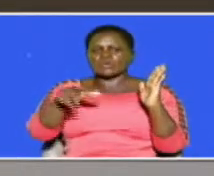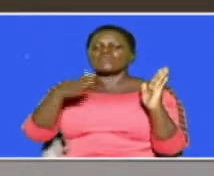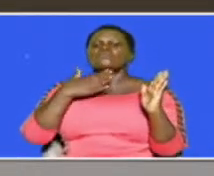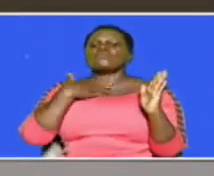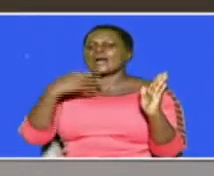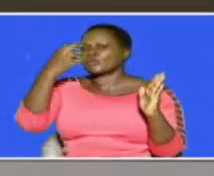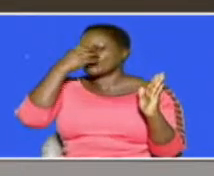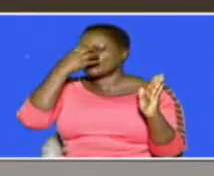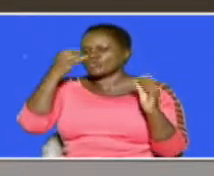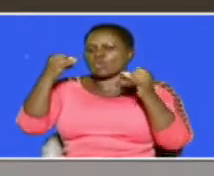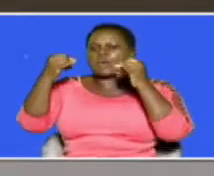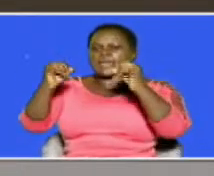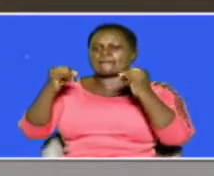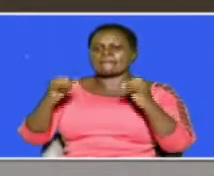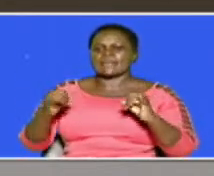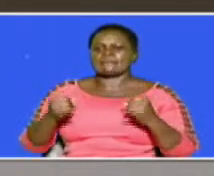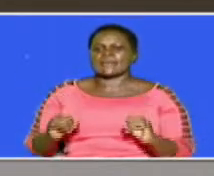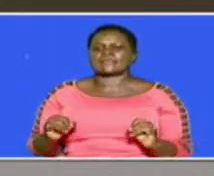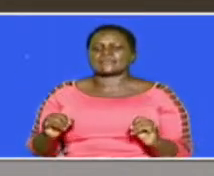Ruto afanye.